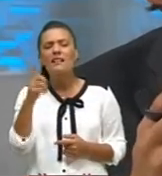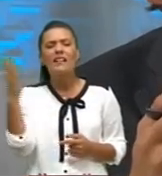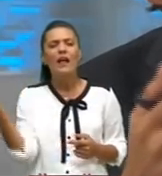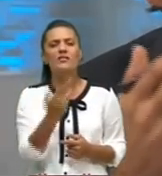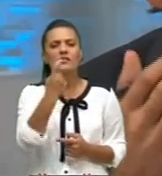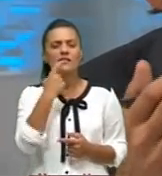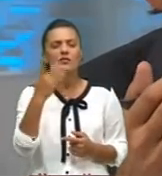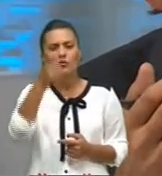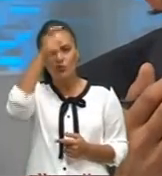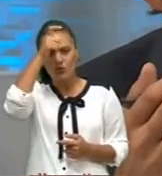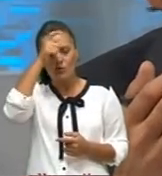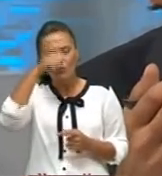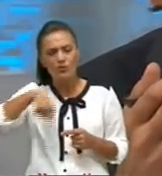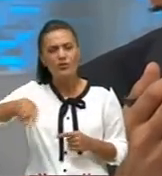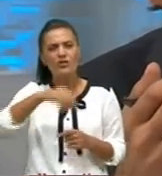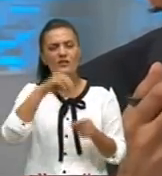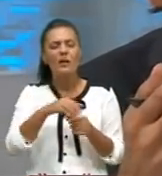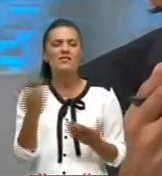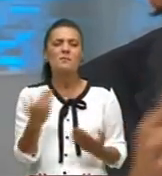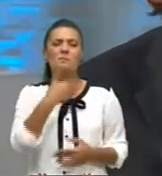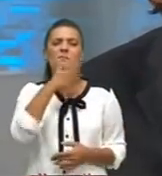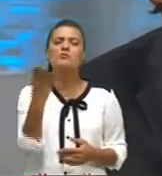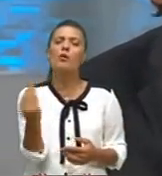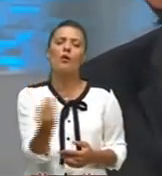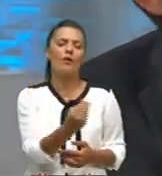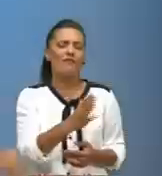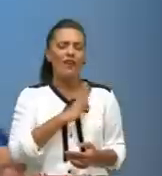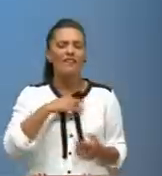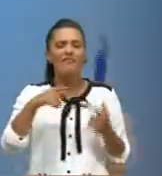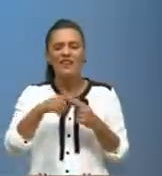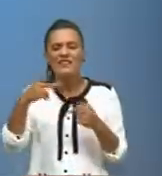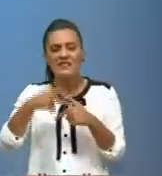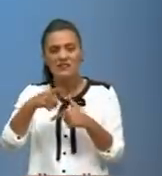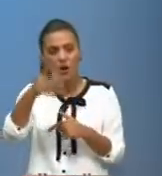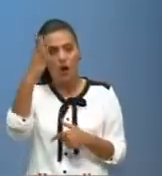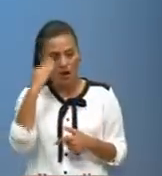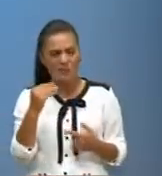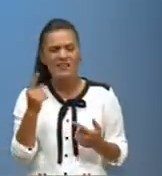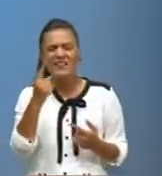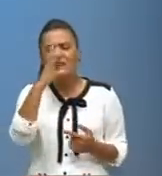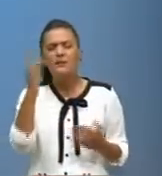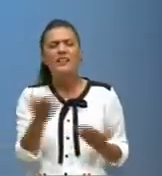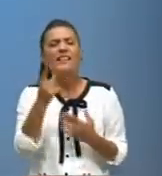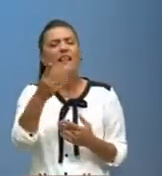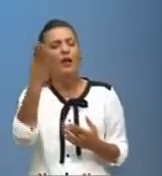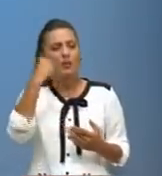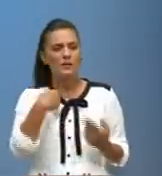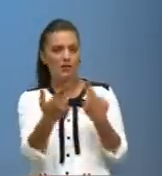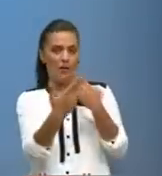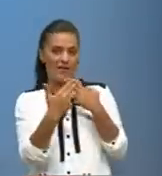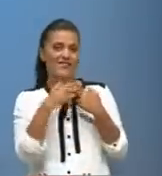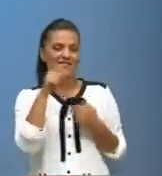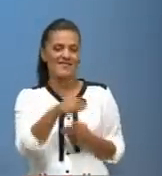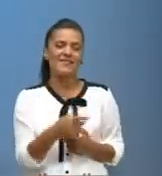Türkler aslında bilmediğimiz o kadar çok, evet, şey var ki, evet, Fatih Bey. Maalesef. Yani o zihkiri siz öğrenmişsiniz. Kim bilir daha neler öğrendiniz, bize